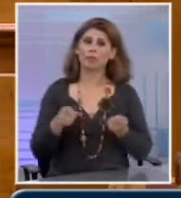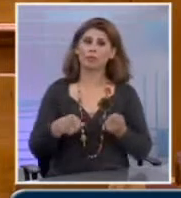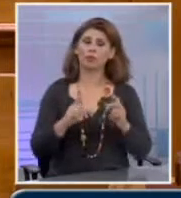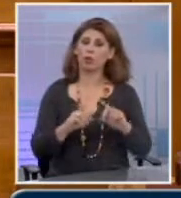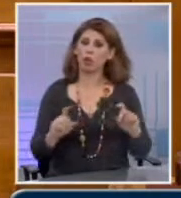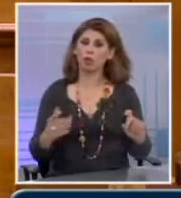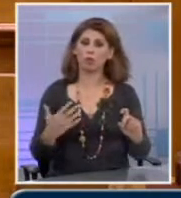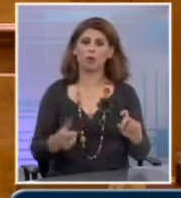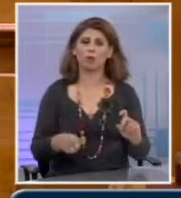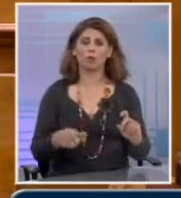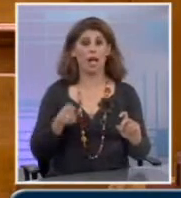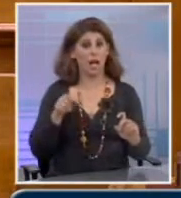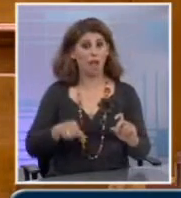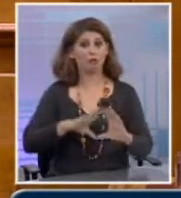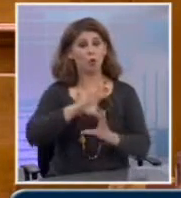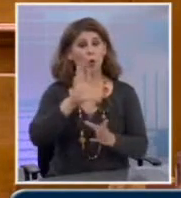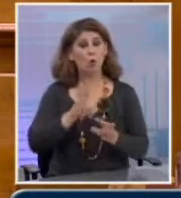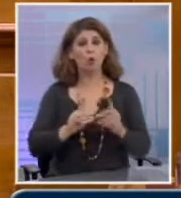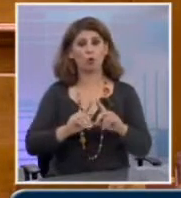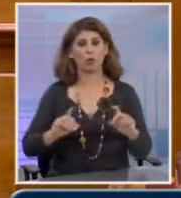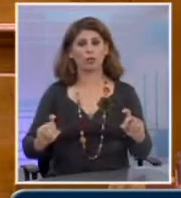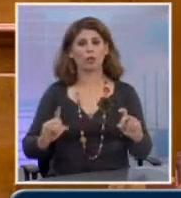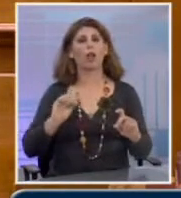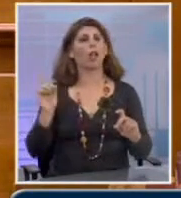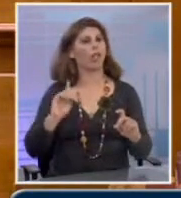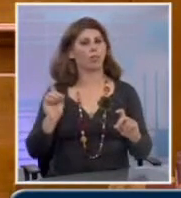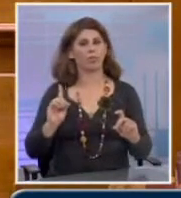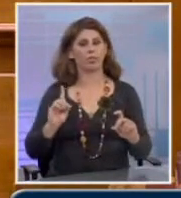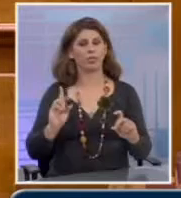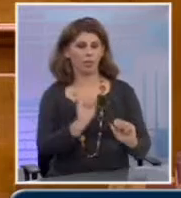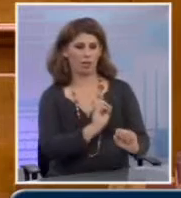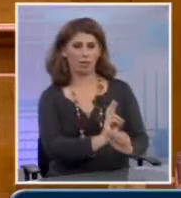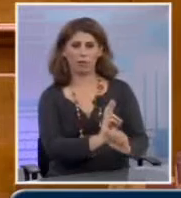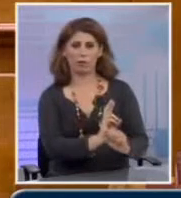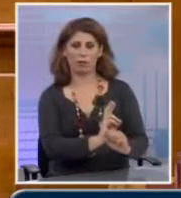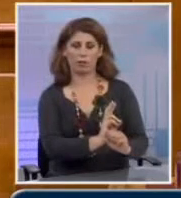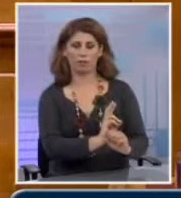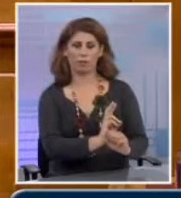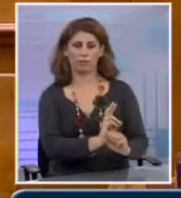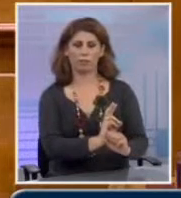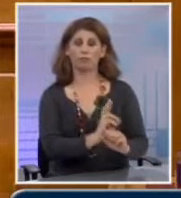υλικό. Λοιπόν, αυτό όλο το υλικό δεν θα συνεχίσει να μένει στις αποθήκες